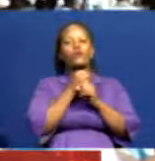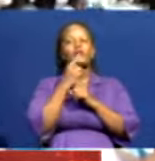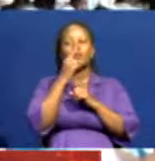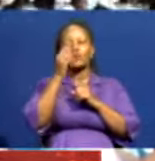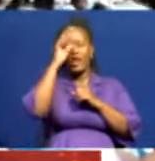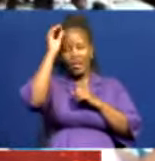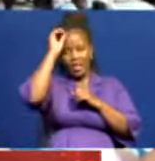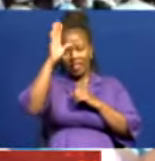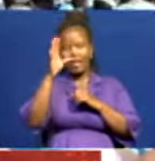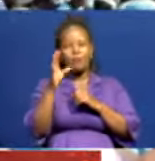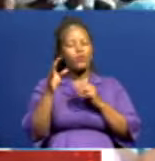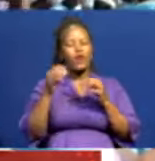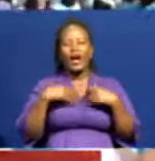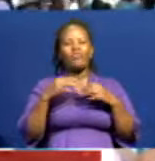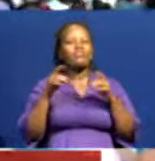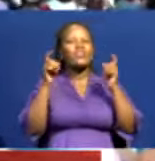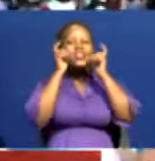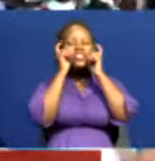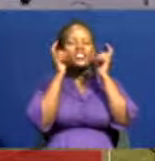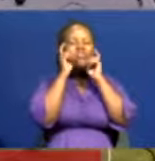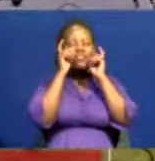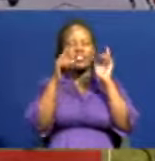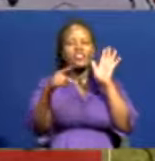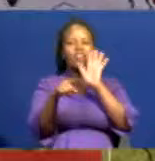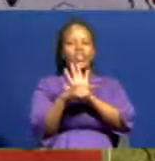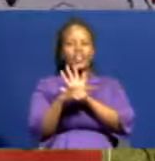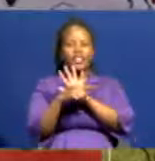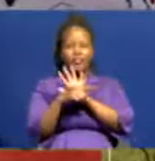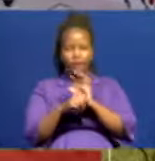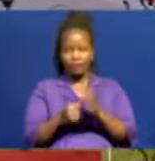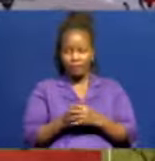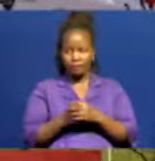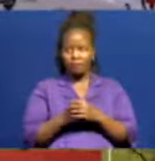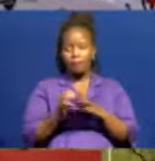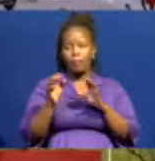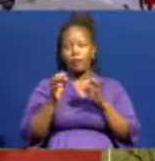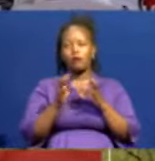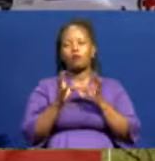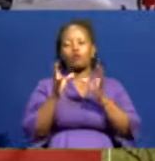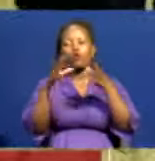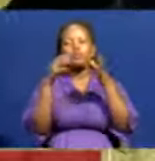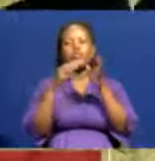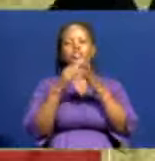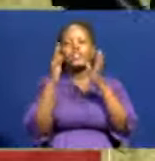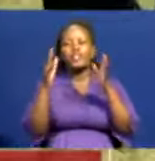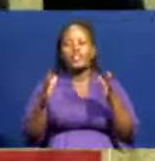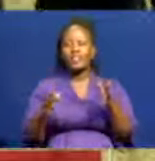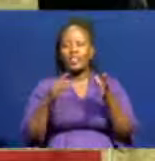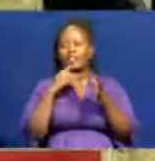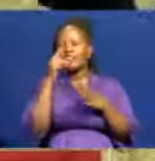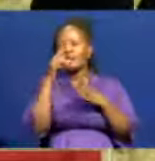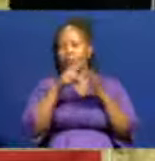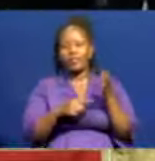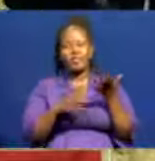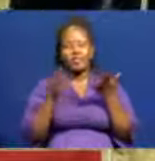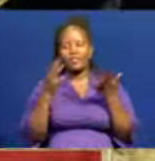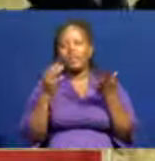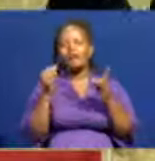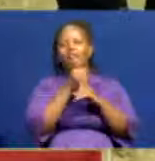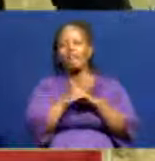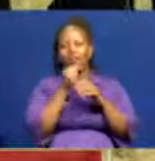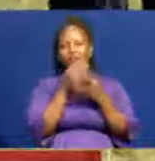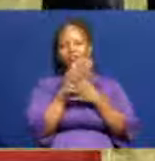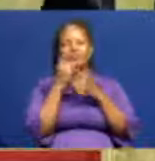Kiambu HIV negative. Viongozi wa kijamii wanasema dhulma za kijinsia, hasa kwa watu